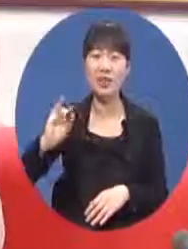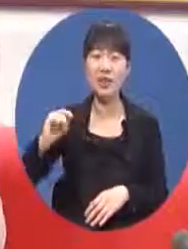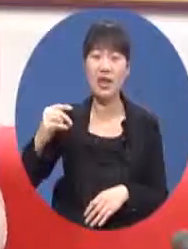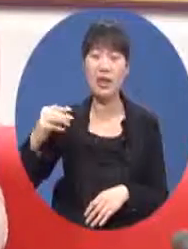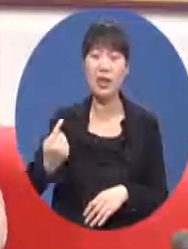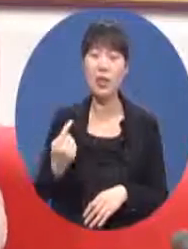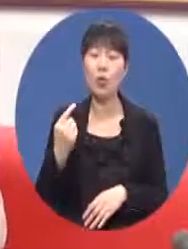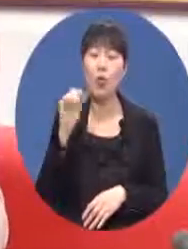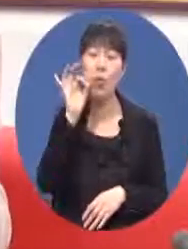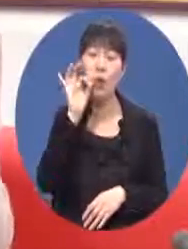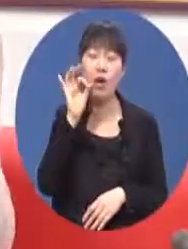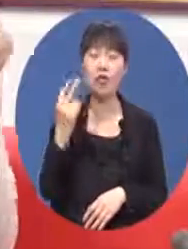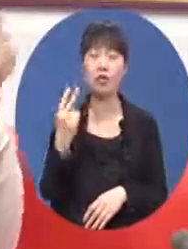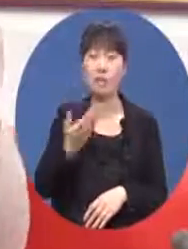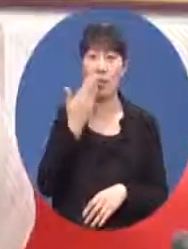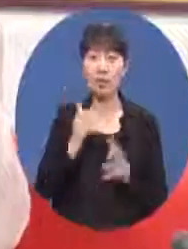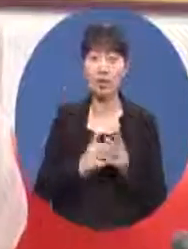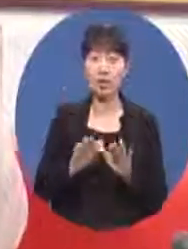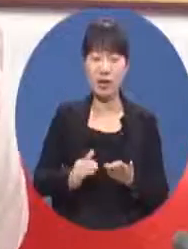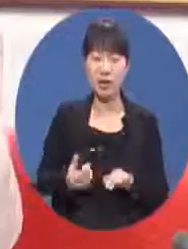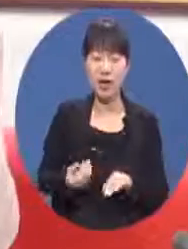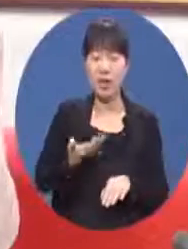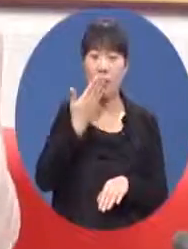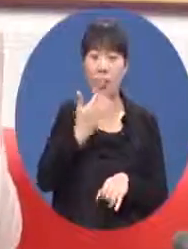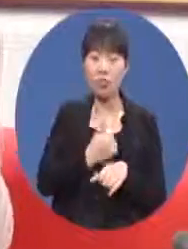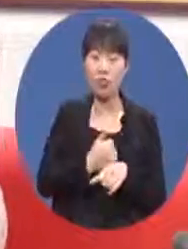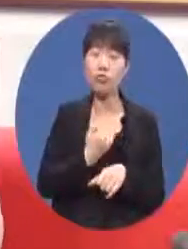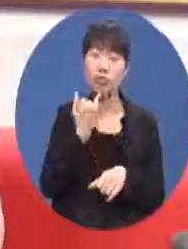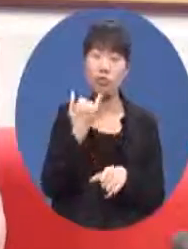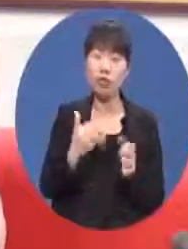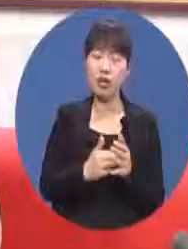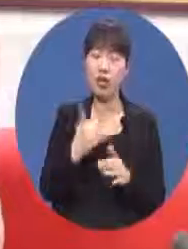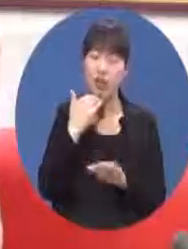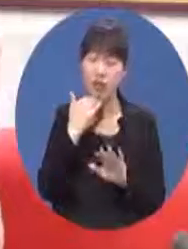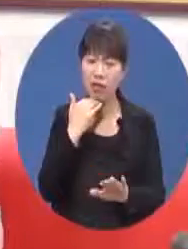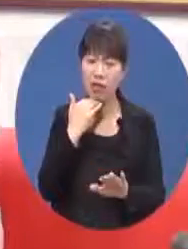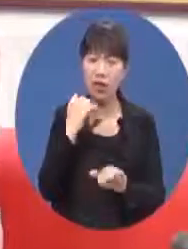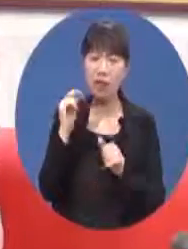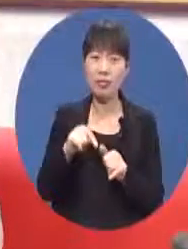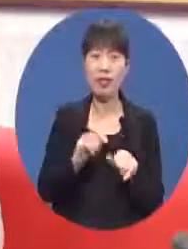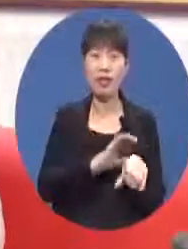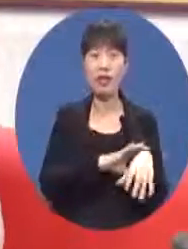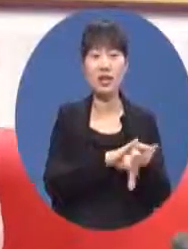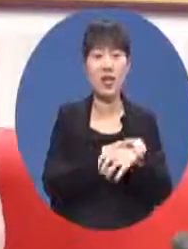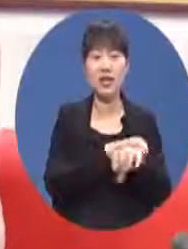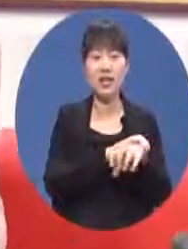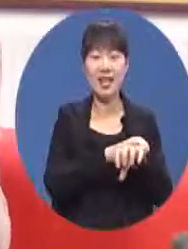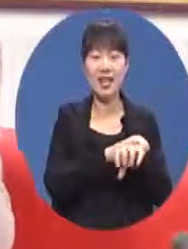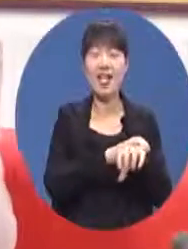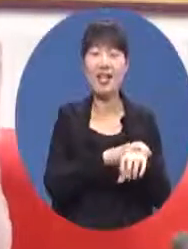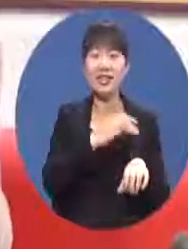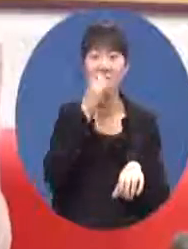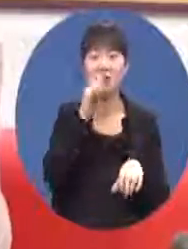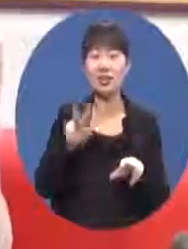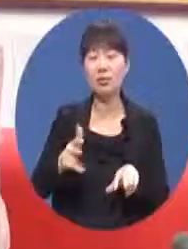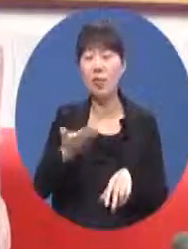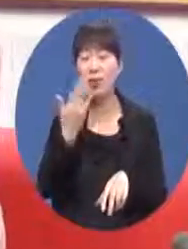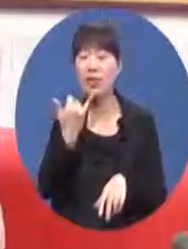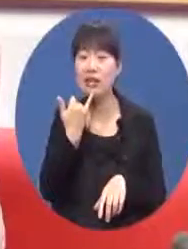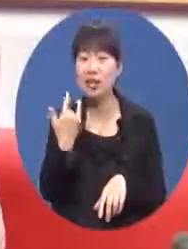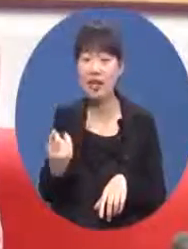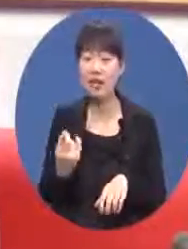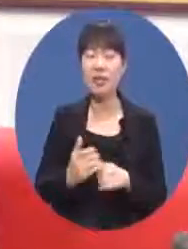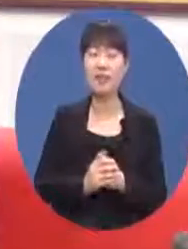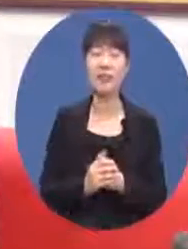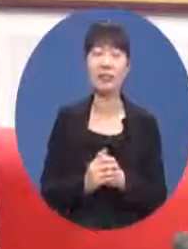거야. 그런데 만일에 네가 지금 빨리 먹고 싶으면 먹어도 되고 기다리라고 했으면 딸랑이를 흔들려. 그러면은 그걸 지금 먹어도 된단다. 이렇게